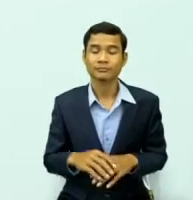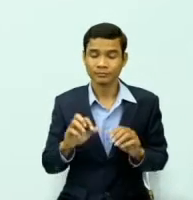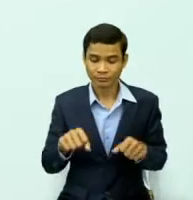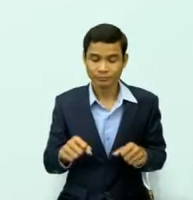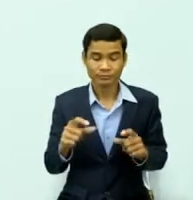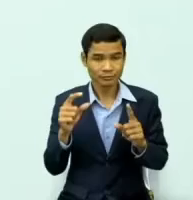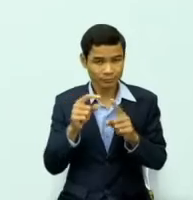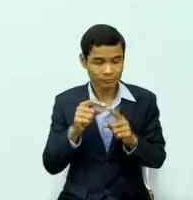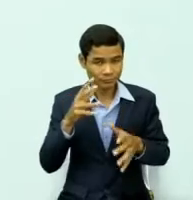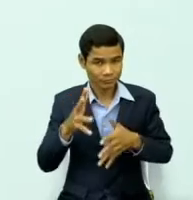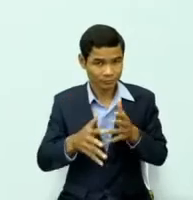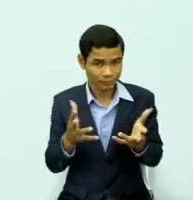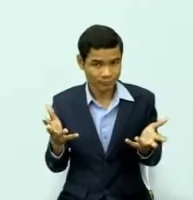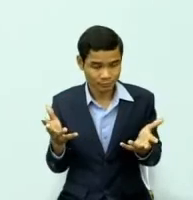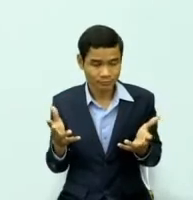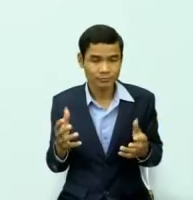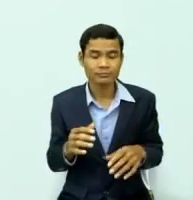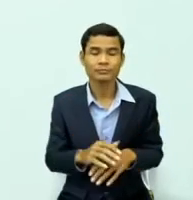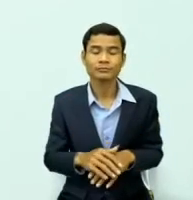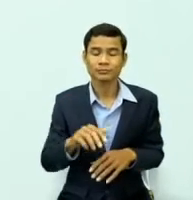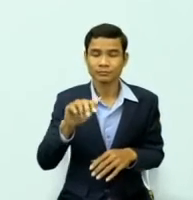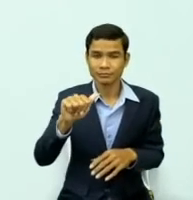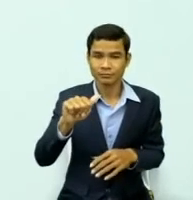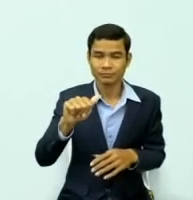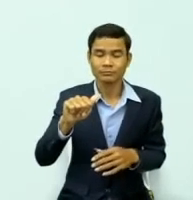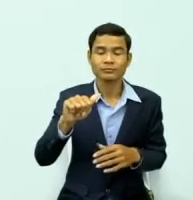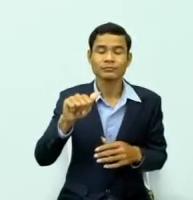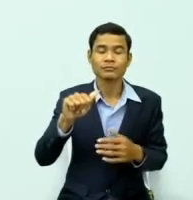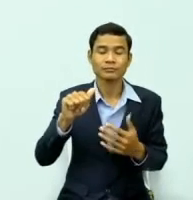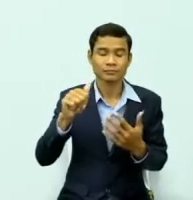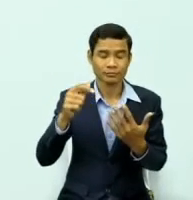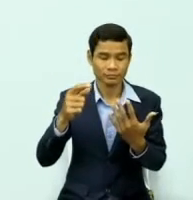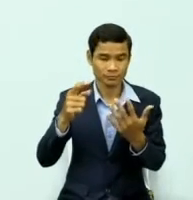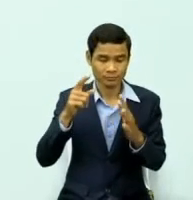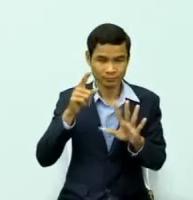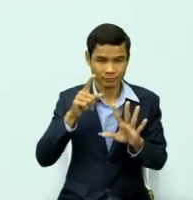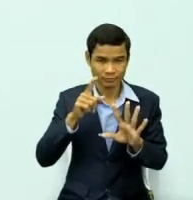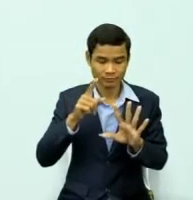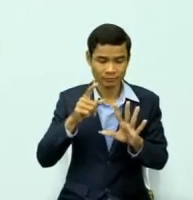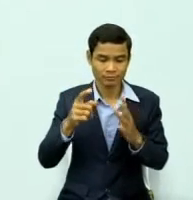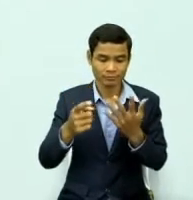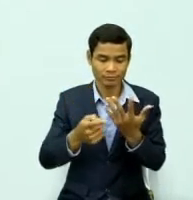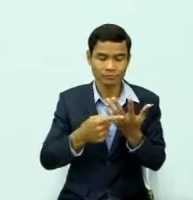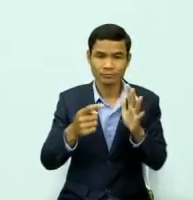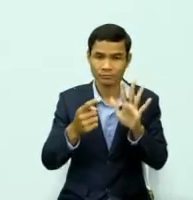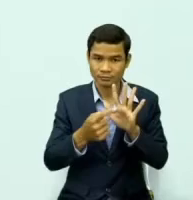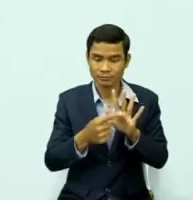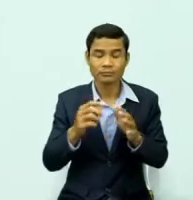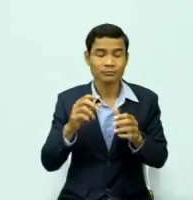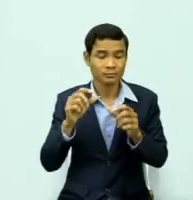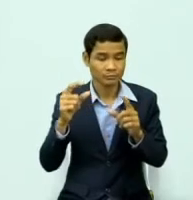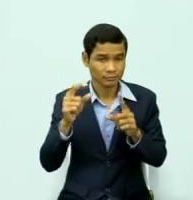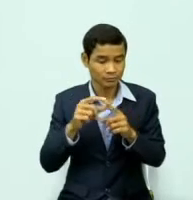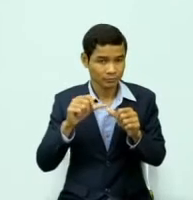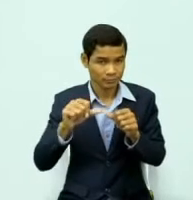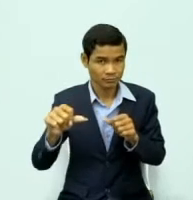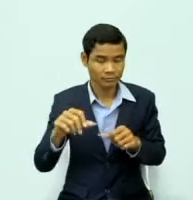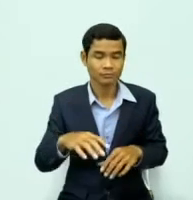chà bị nó cứ dừng ăn thá nhỏ ăn nhầm tỏ con ăn bị bẩn to lắm